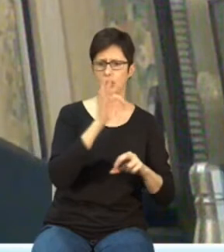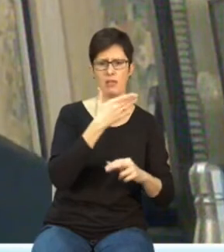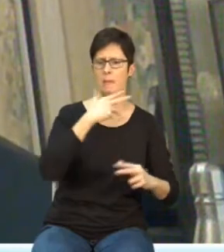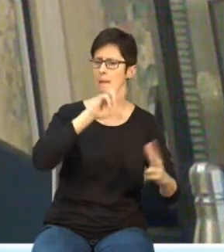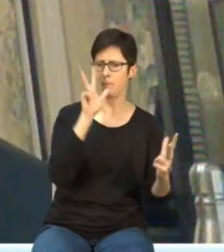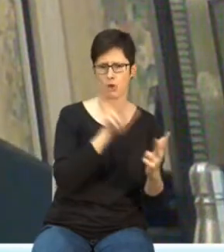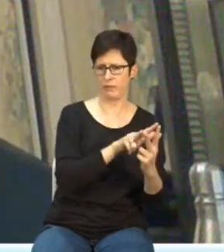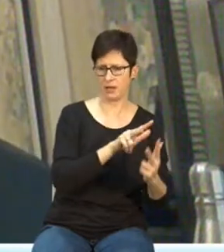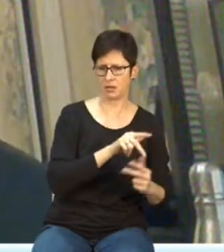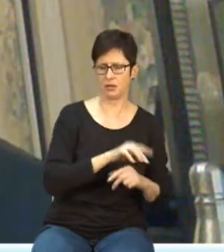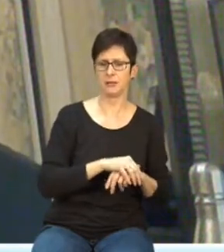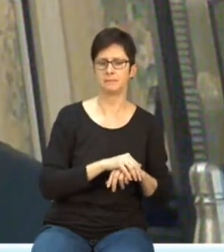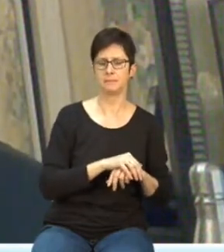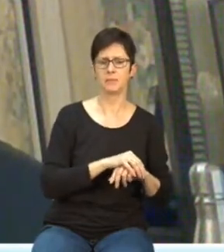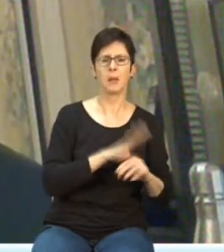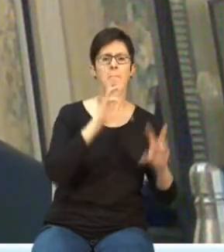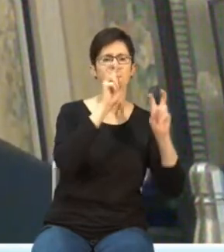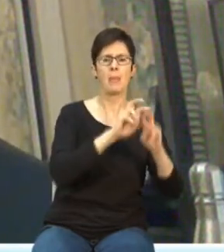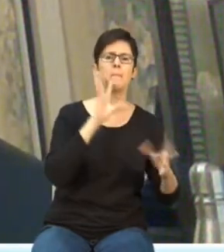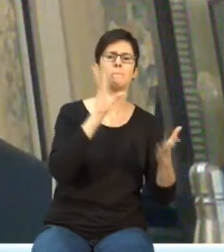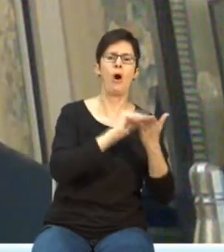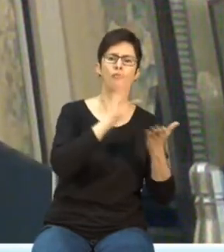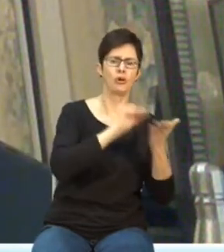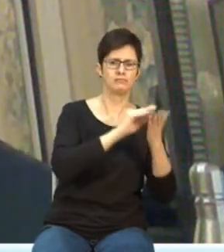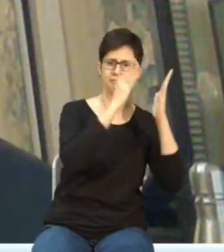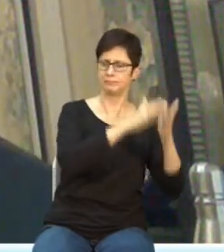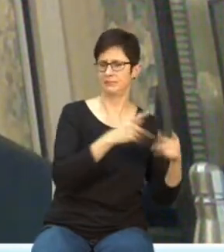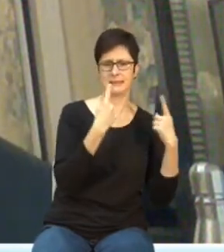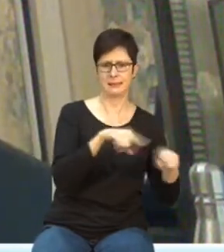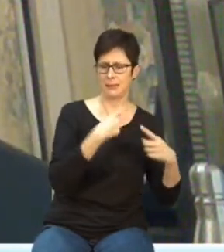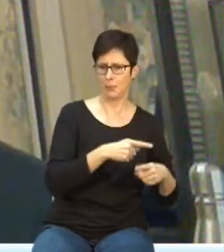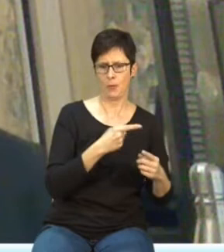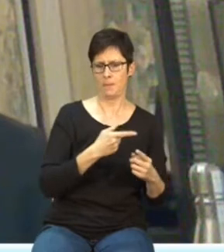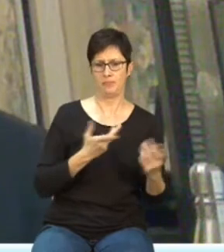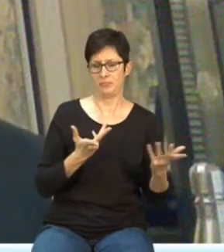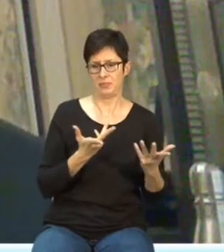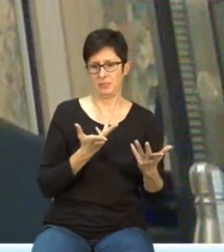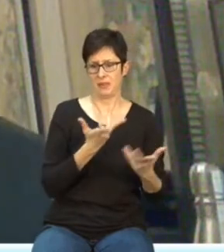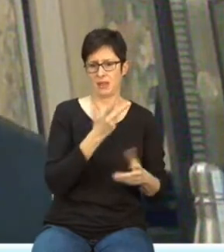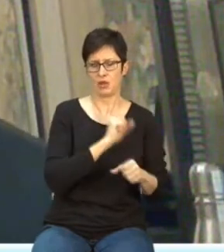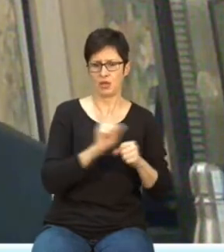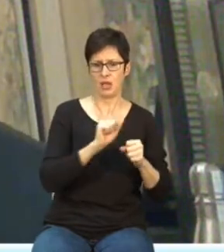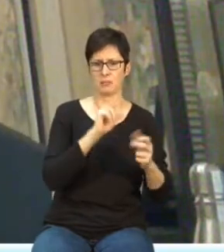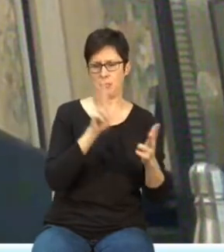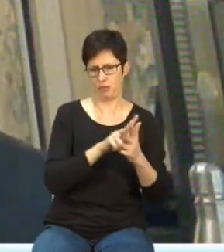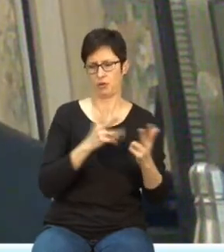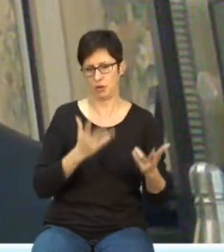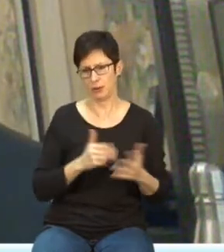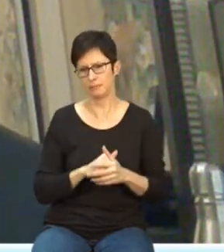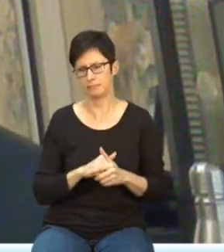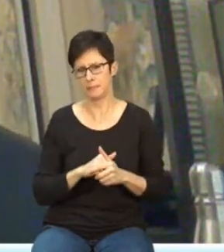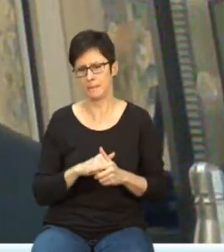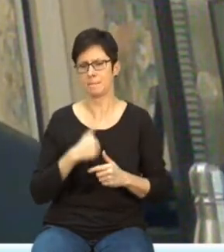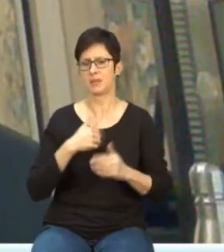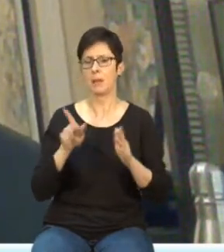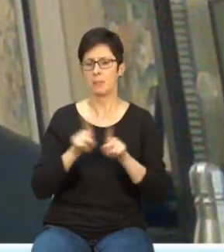nie zostały po 2 powielony a zatem na tym nie możemy się do końca Opierać ponieważ nie zostało to jeszcze potwierdzone mamy też